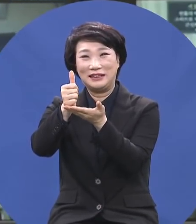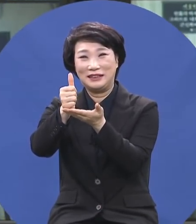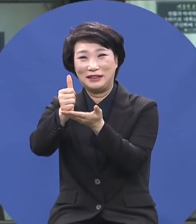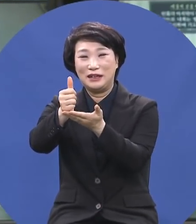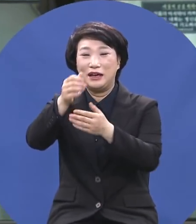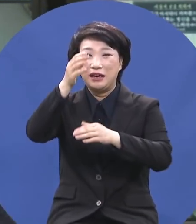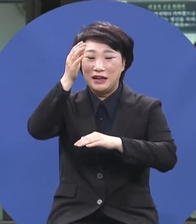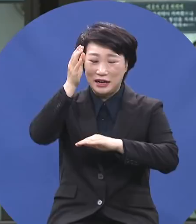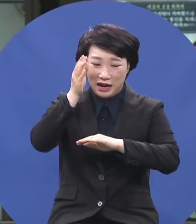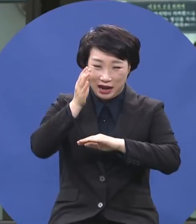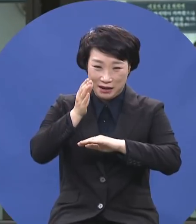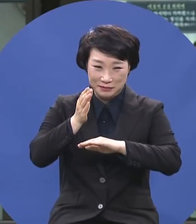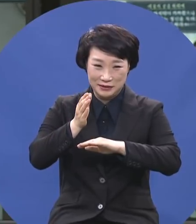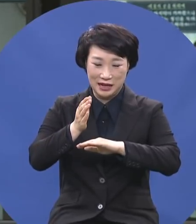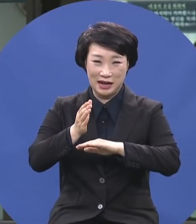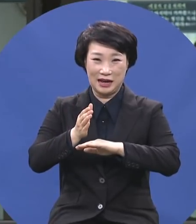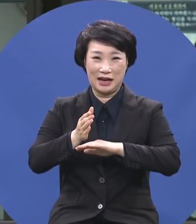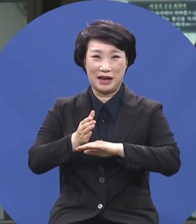아버지